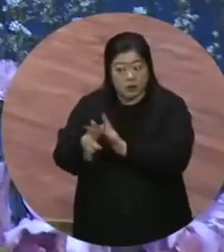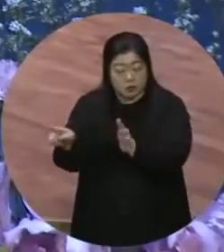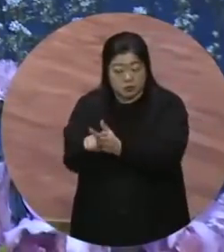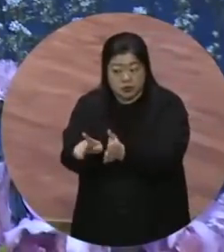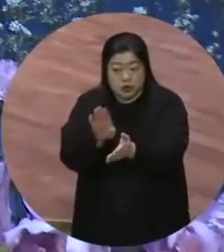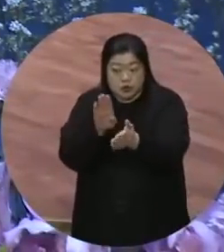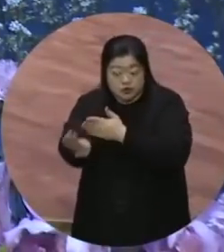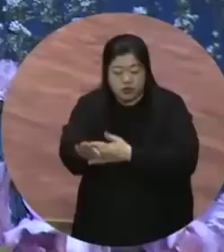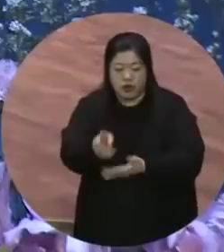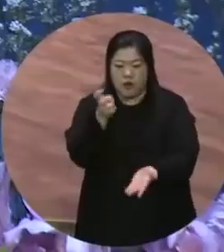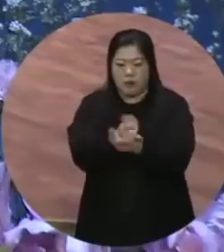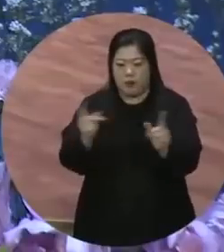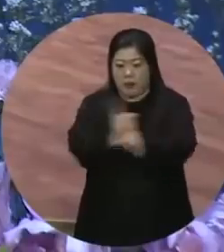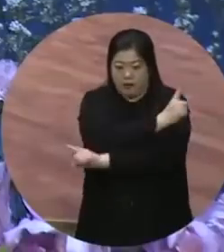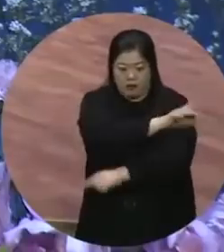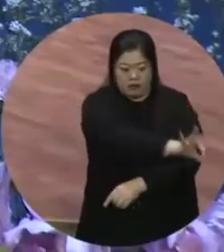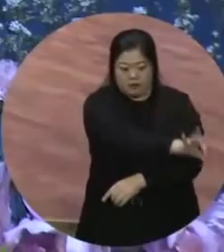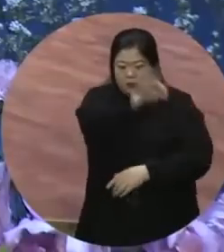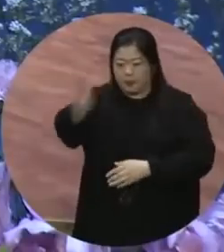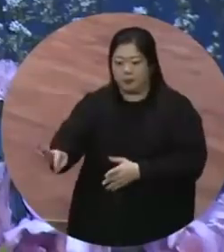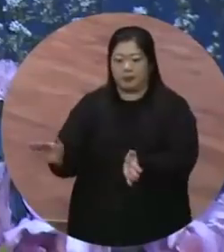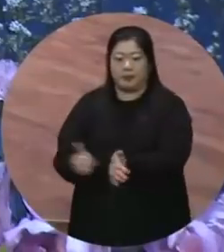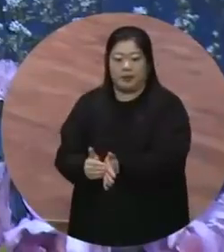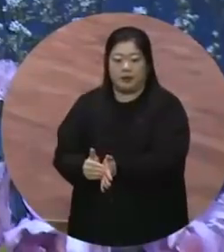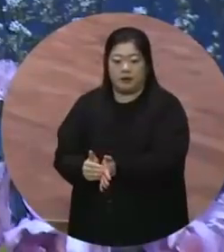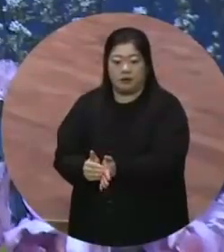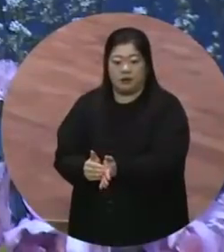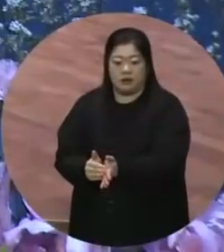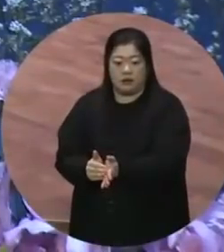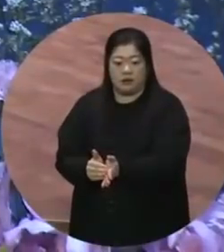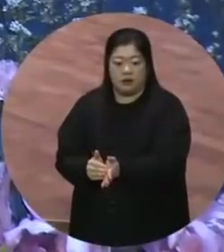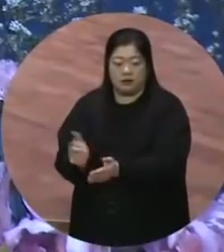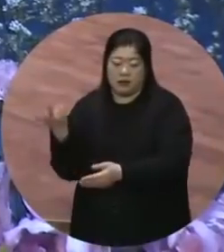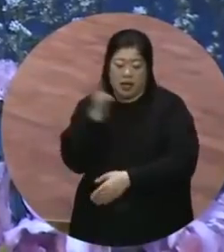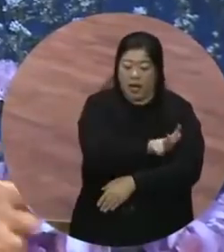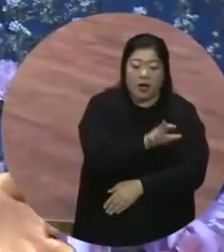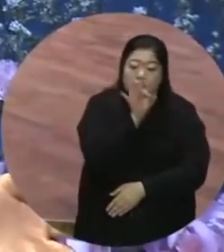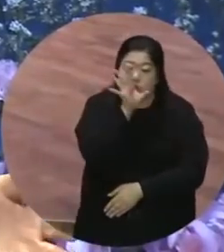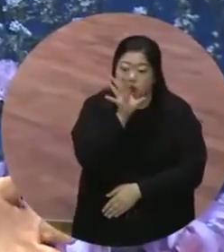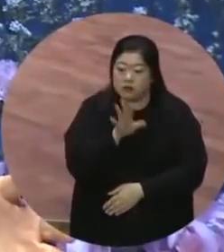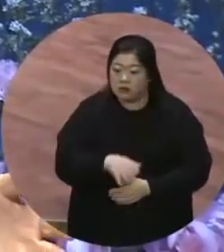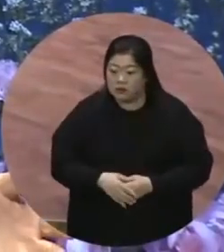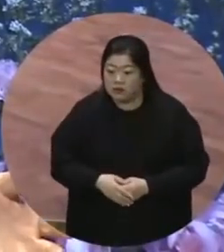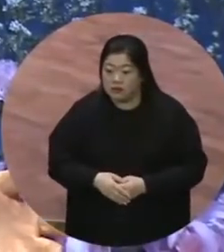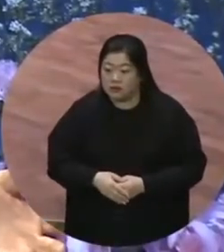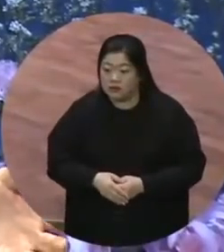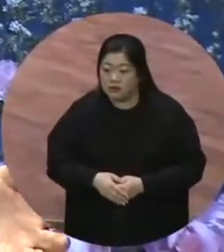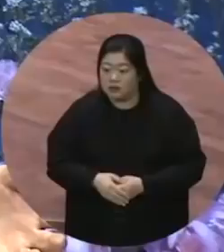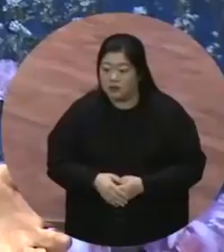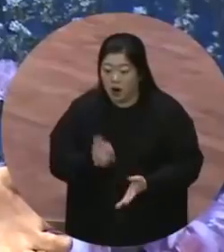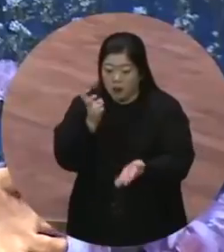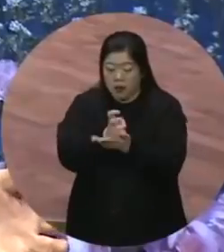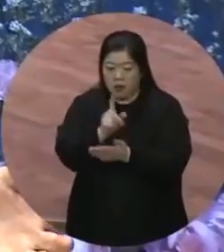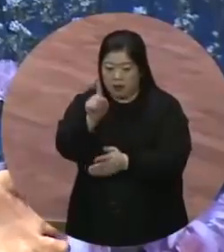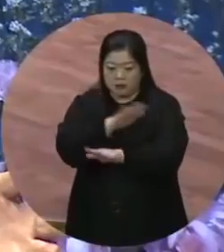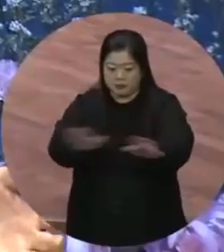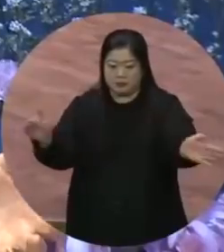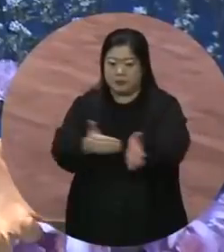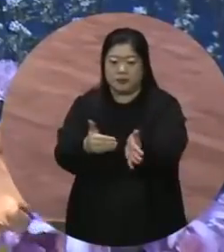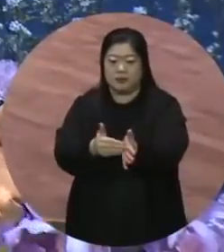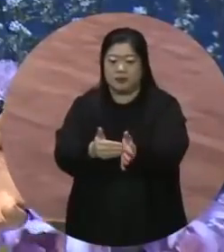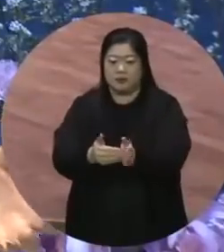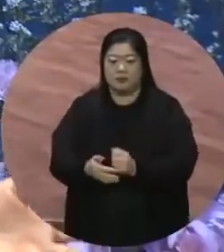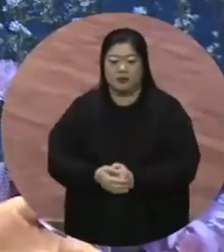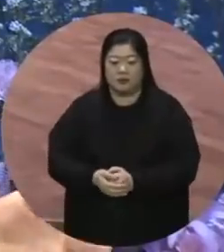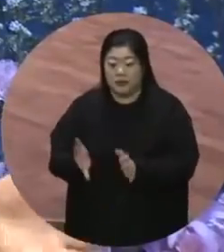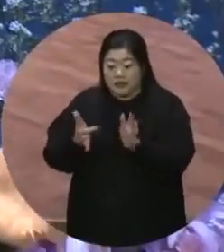나서부터는 법이 달라. 생명과 승리의 법이라. 그래서 법적 해방이에요. 그러니까 예수 믿는 사람은요, 나 자유,